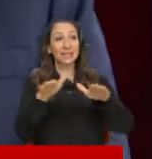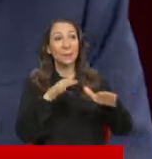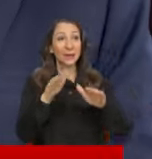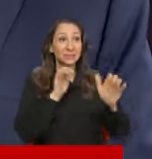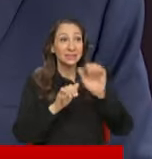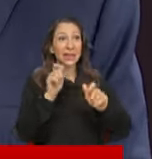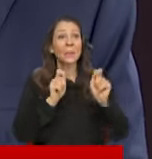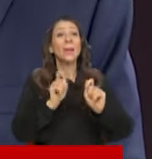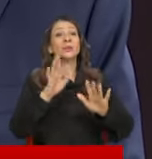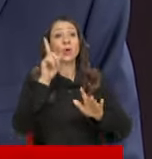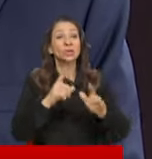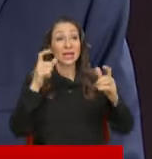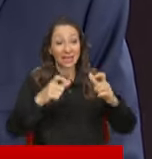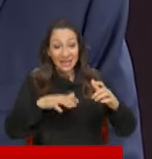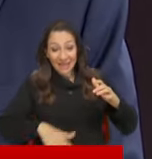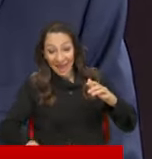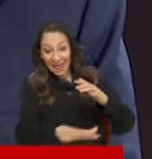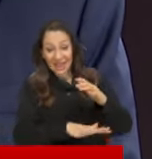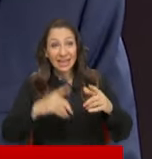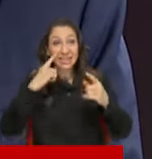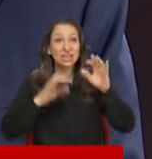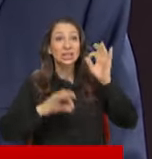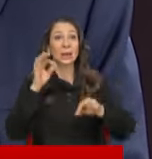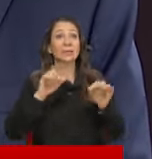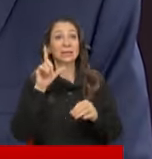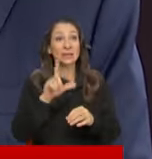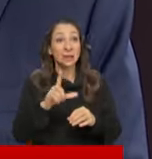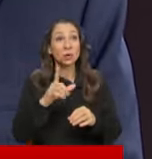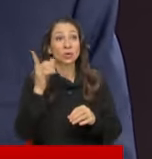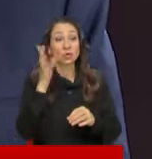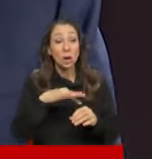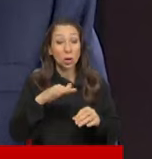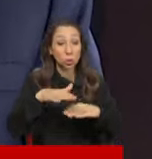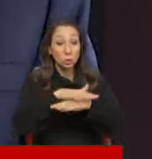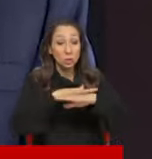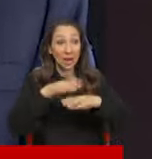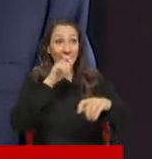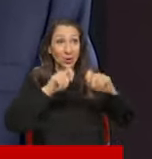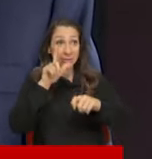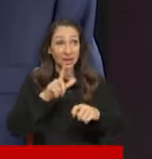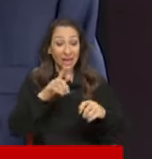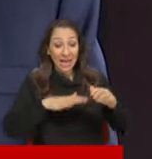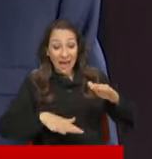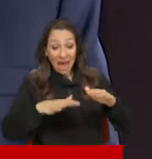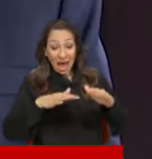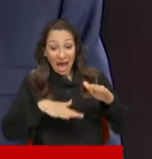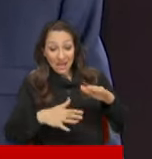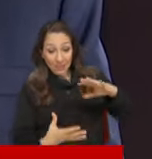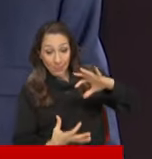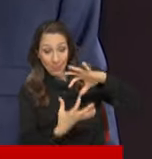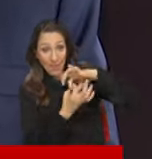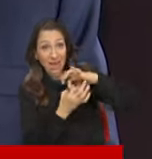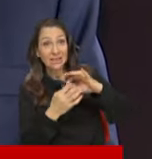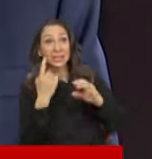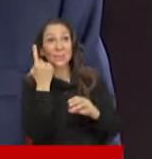dirençli yapılamaz önce kentin yeraltı dinamikleri incelenmeli daha sonra yüzey yapıları yapılmalı Yapı stoğu alt Kent bileşenlerinden